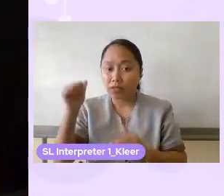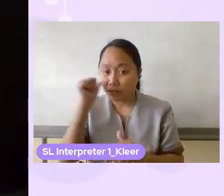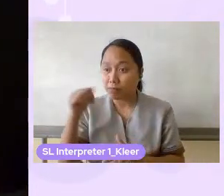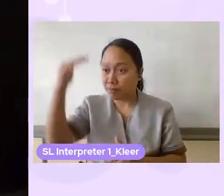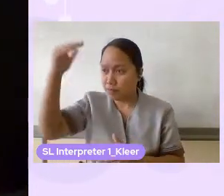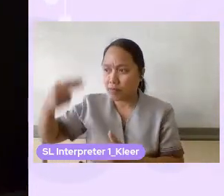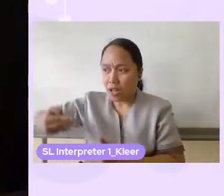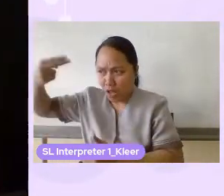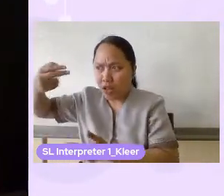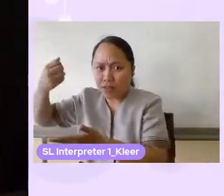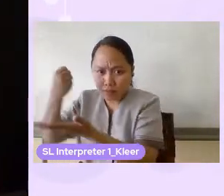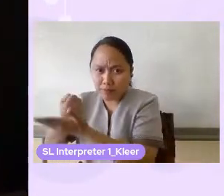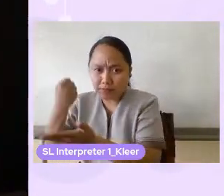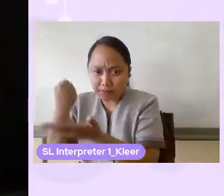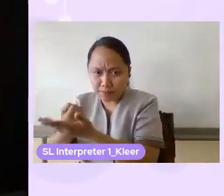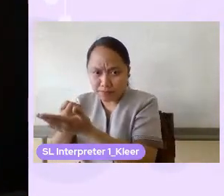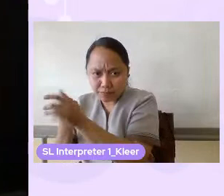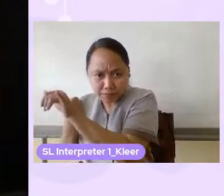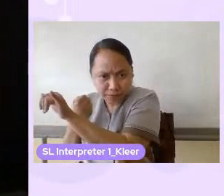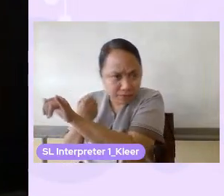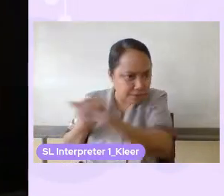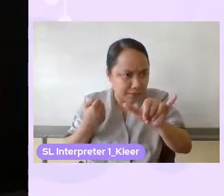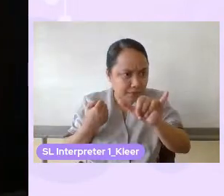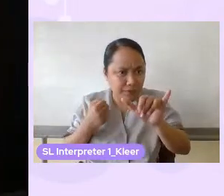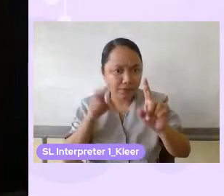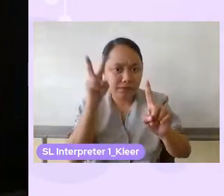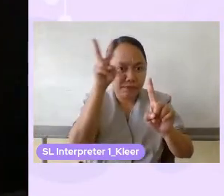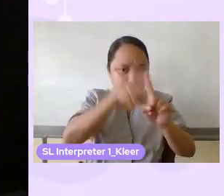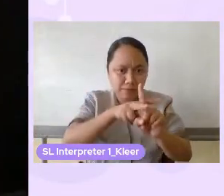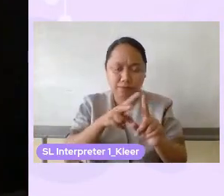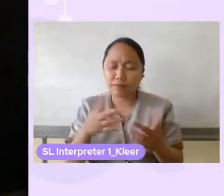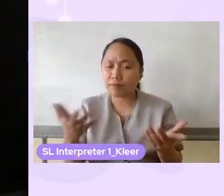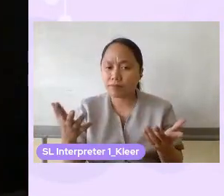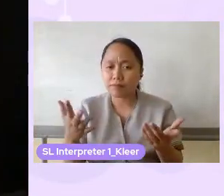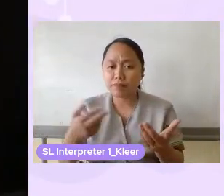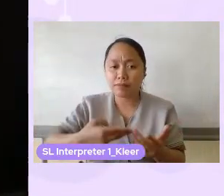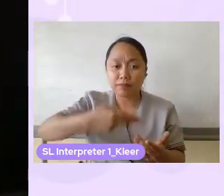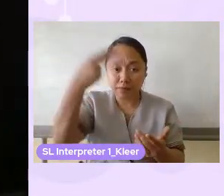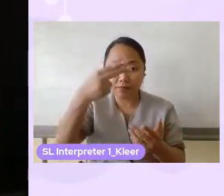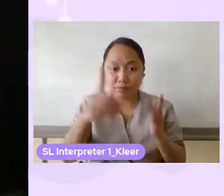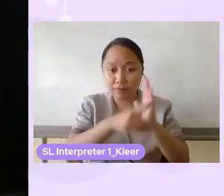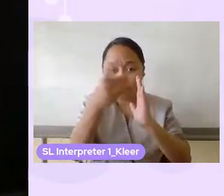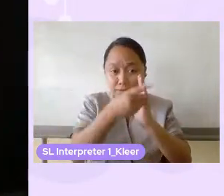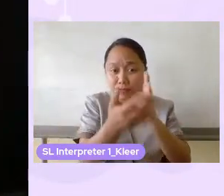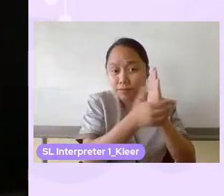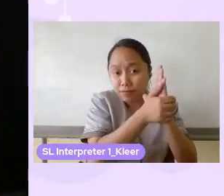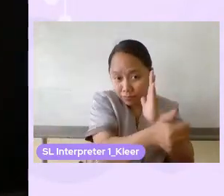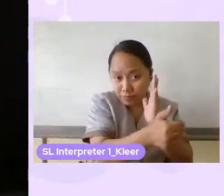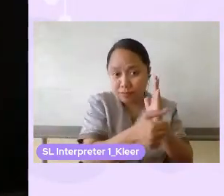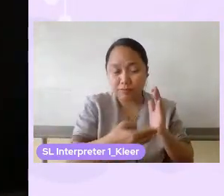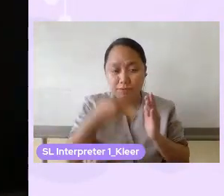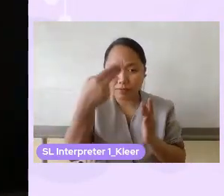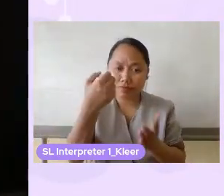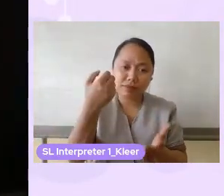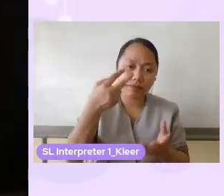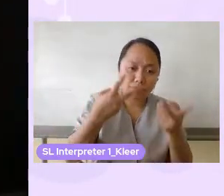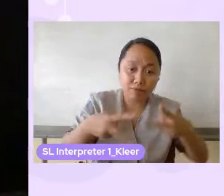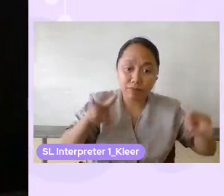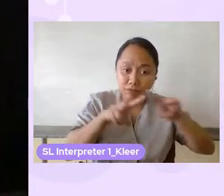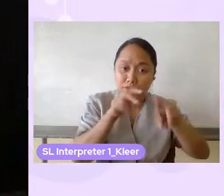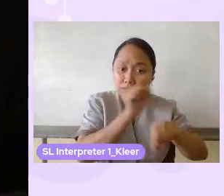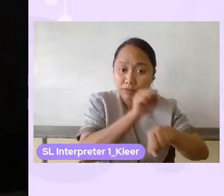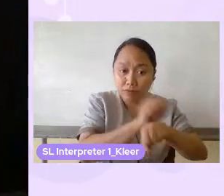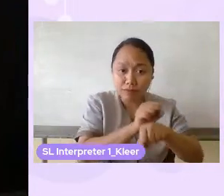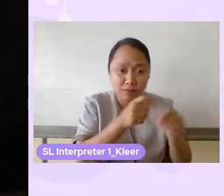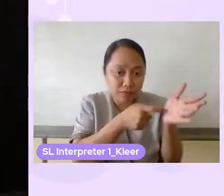yung kababaihan to really apply for higher digital skills, higher value jobs requiring digital